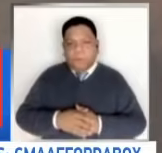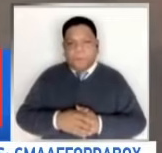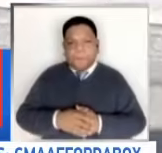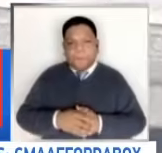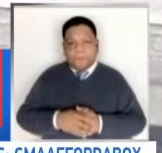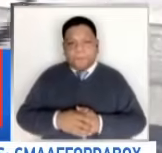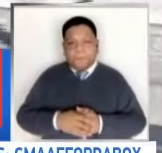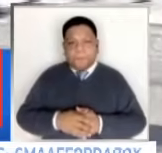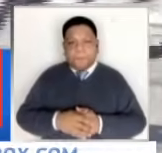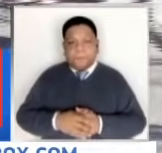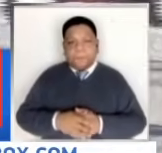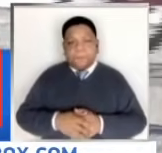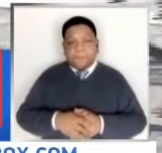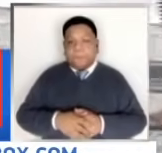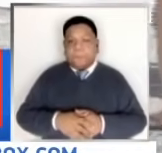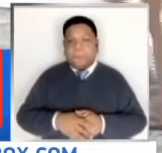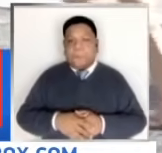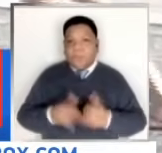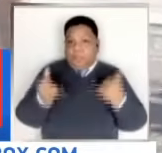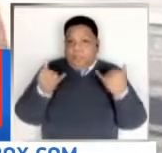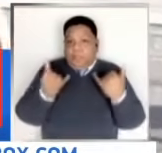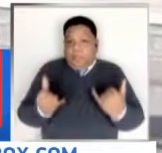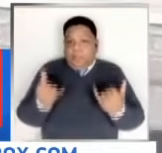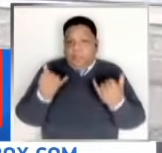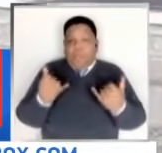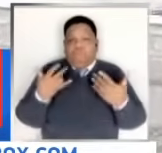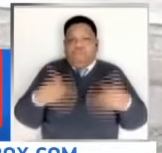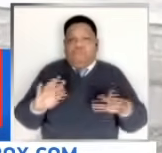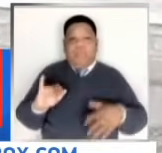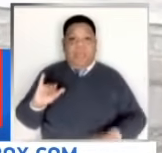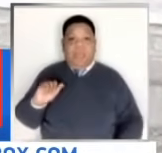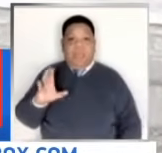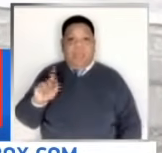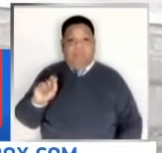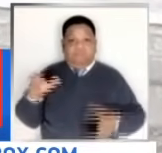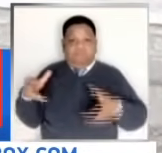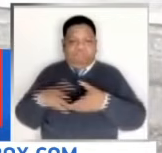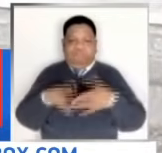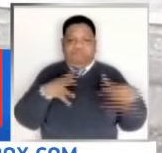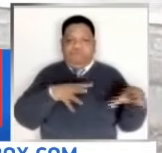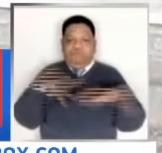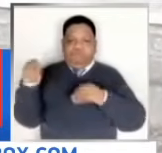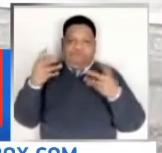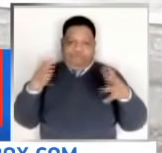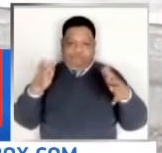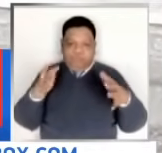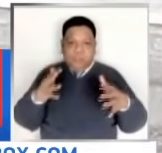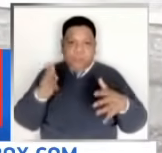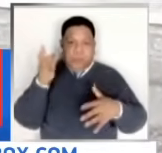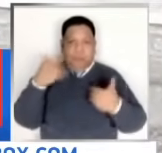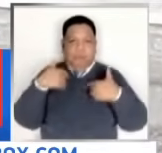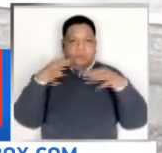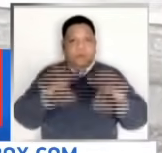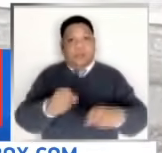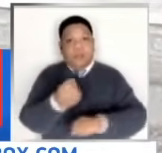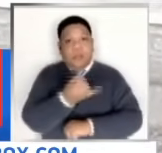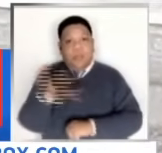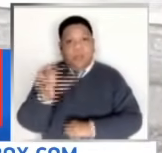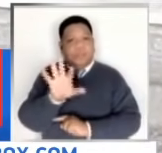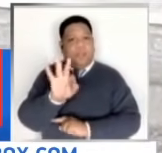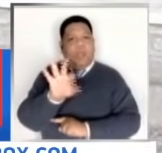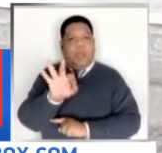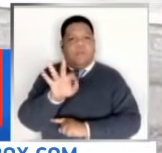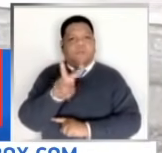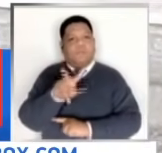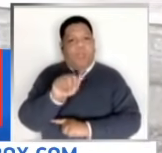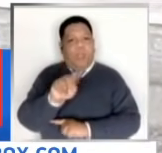Maris, sa oras na ito ay nakaalis na yung grupo ng IACT dahil nakahuli sila ng siyam na colorum ng mga sasakyan